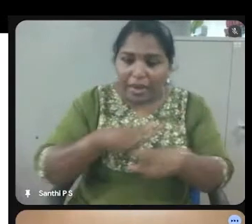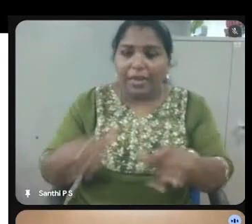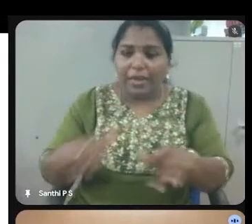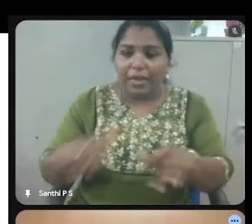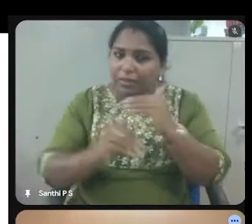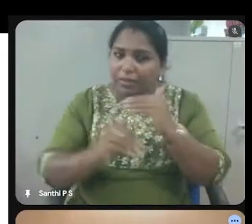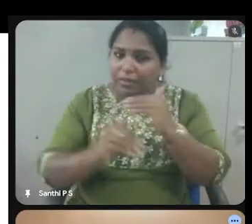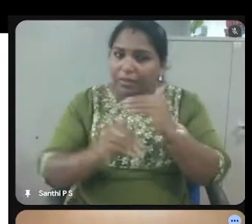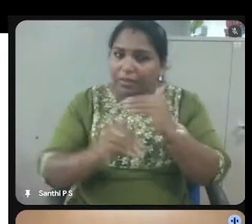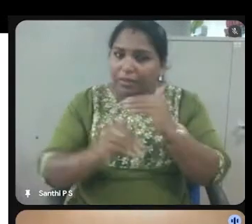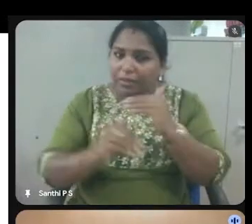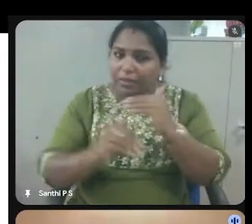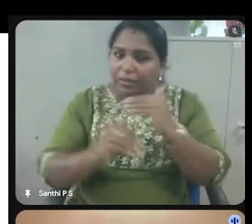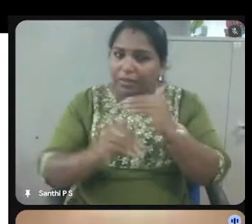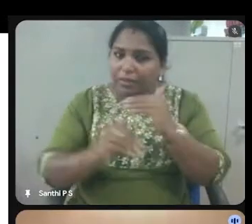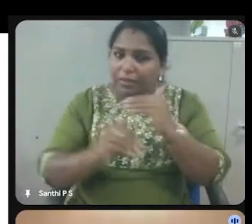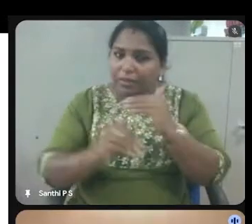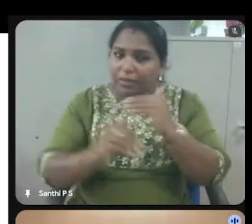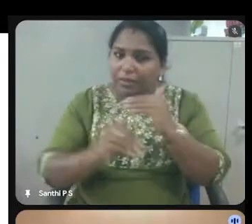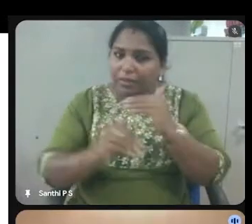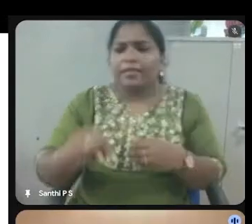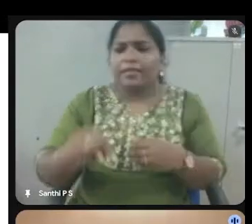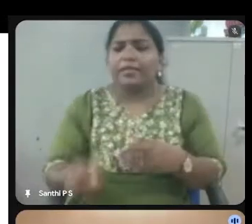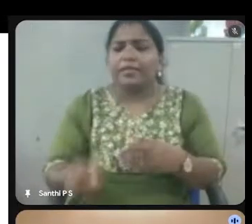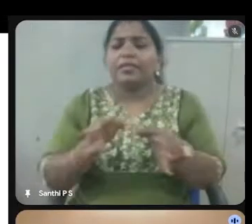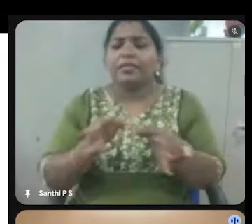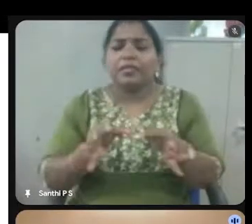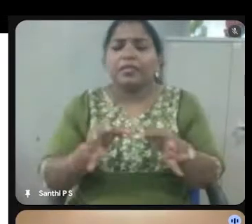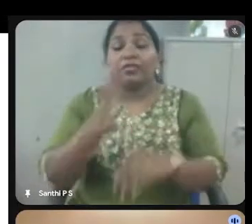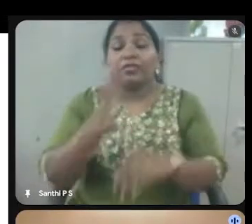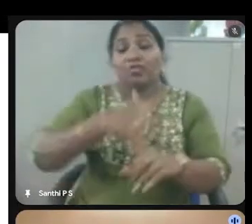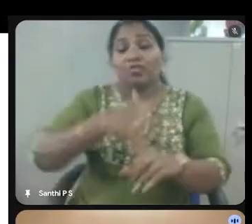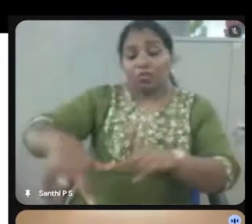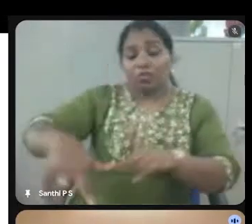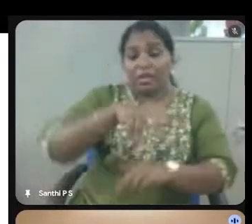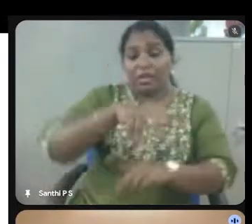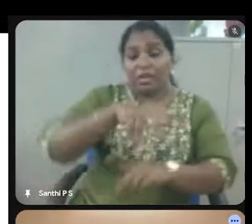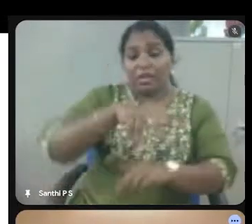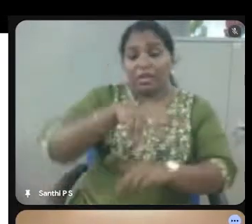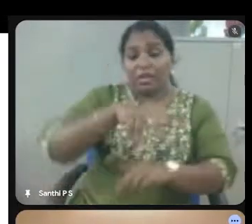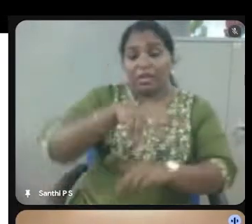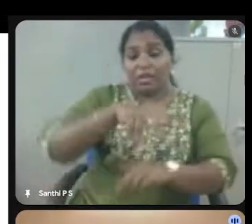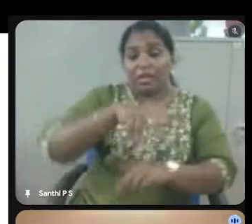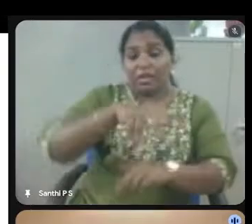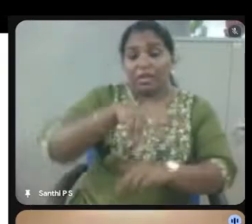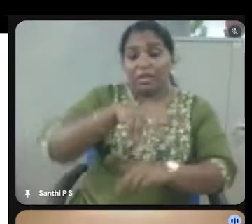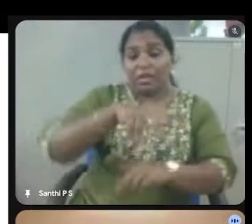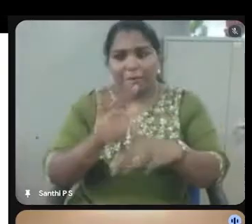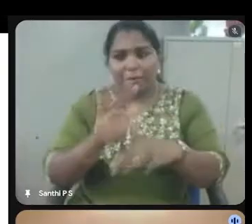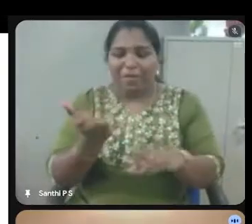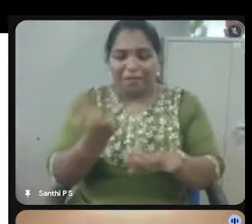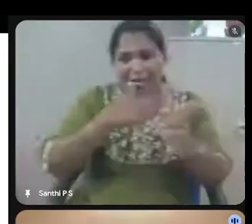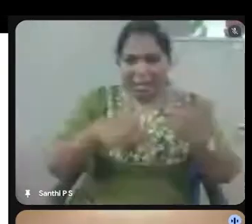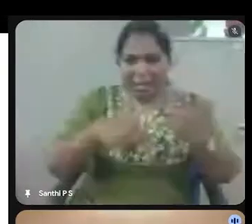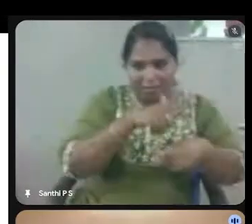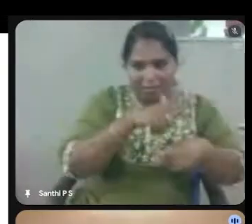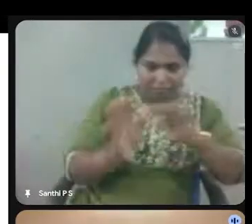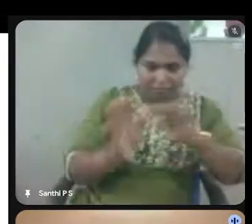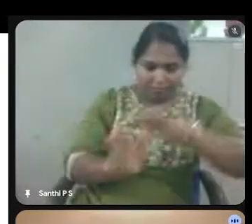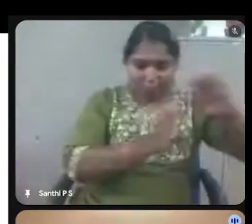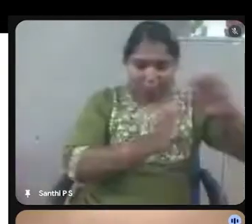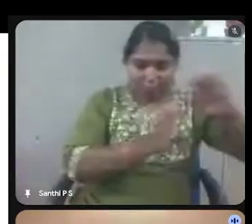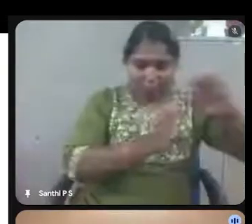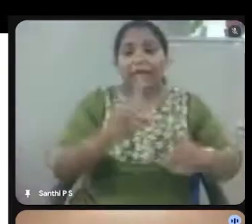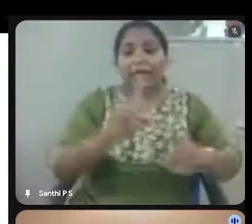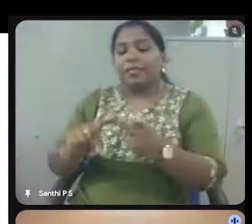എന്തൊക്കെ ചെയ്യാമെന്നുള്ളതാണ്. ഇനി അടുത്ത് ഞാൻ പറയാൻ പോകുന്നത് സാമൂഹിക കഴിവ് അഥവാ സോഷ്യൽ സ്കിൽസ്. അതായത് സ്ക്രീൻ ടൈം